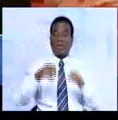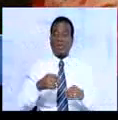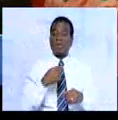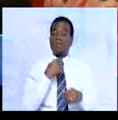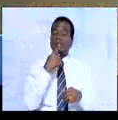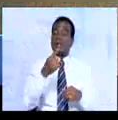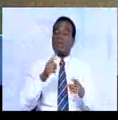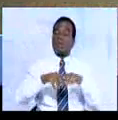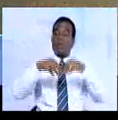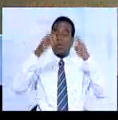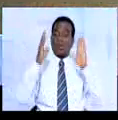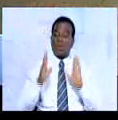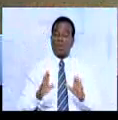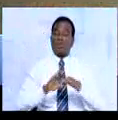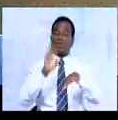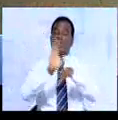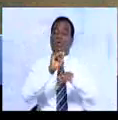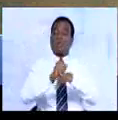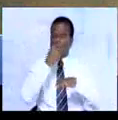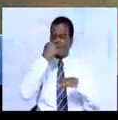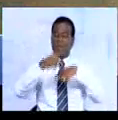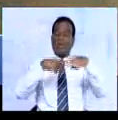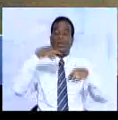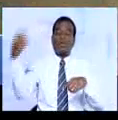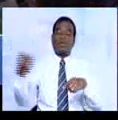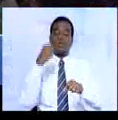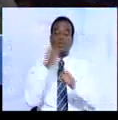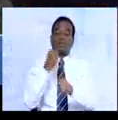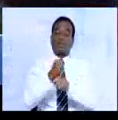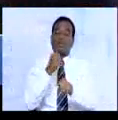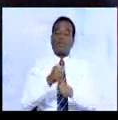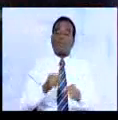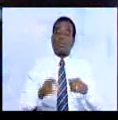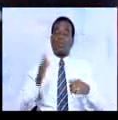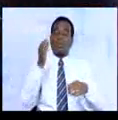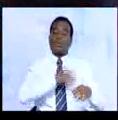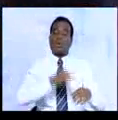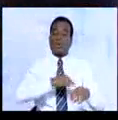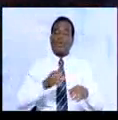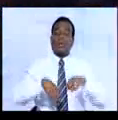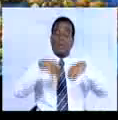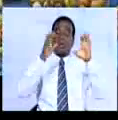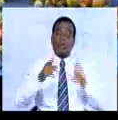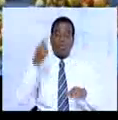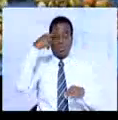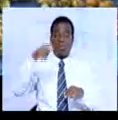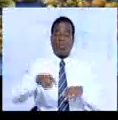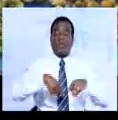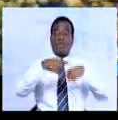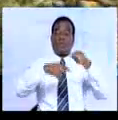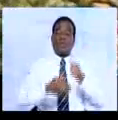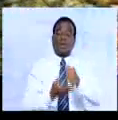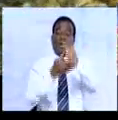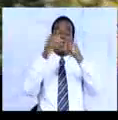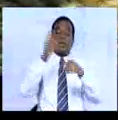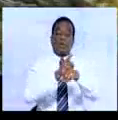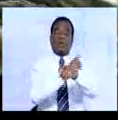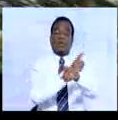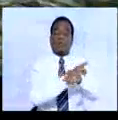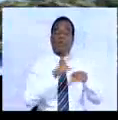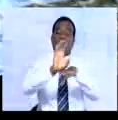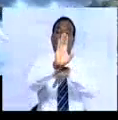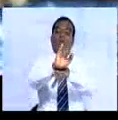les commerçants que l'État de Côte d'Ivoire va toujours œuvrer pour le bien-être des commerçants qui, selon lui, vont encore plus contribuer au développement